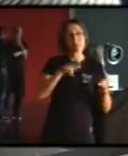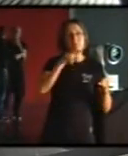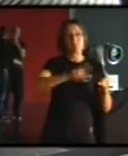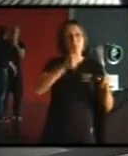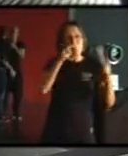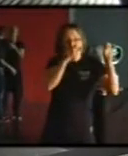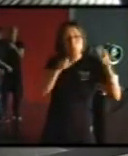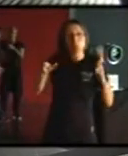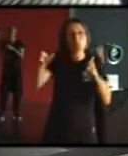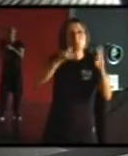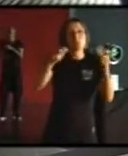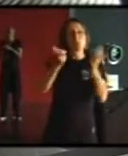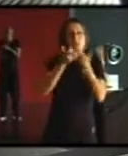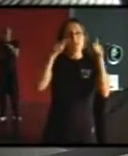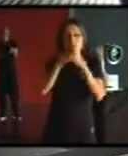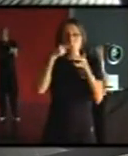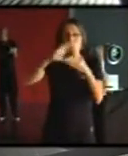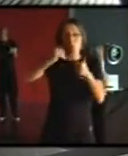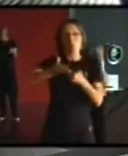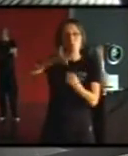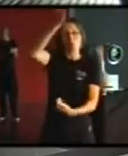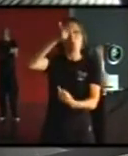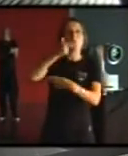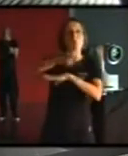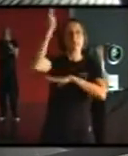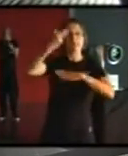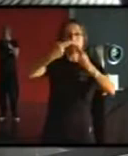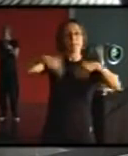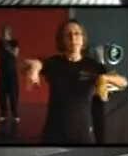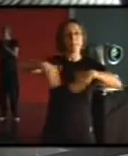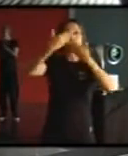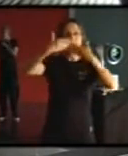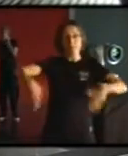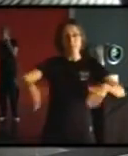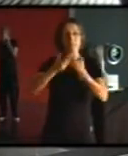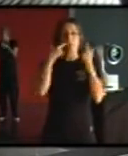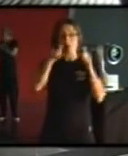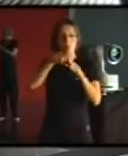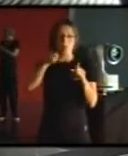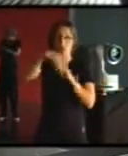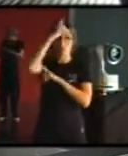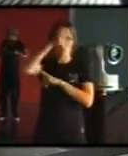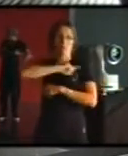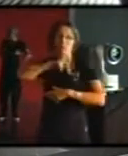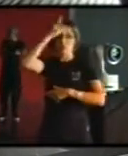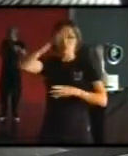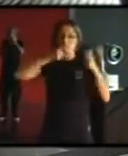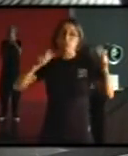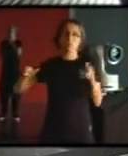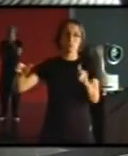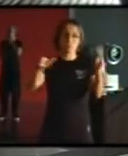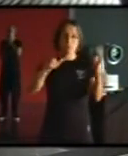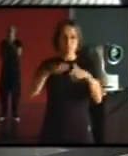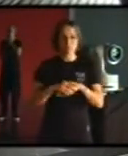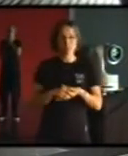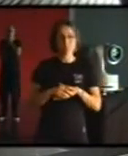Grenztruppen, les troupes de la frontière, qui contrôlaient vraiment de près tout le terrain. À partir